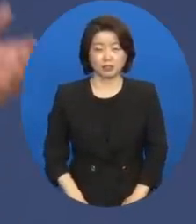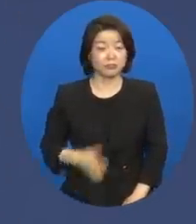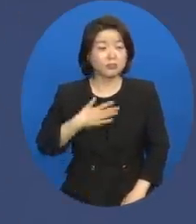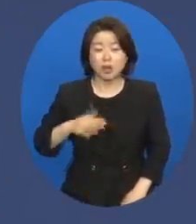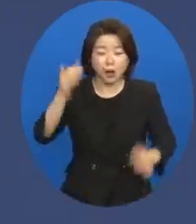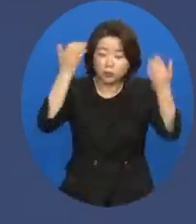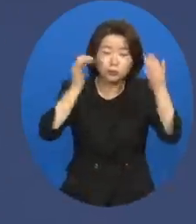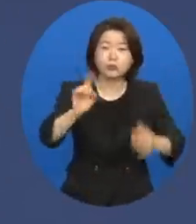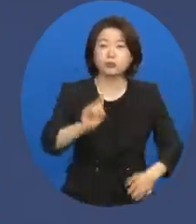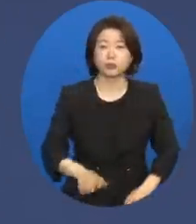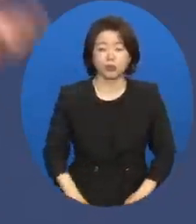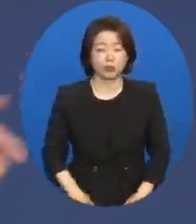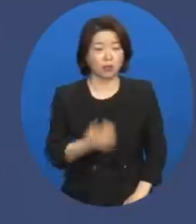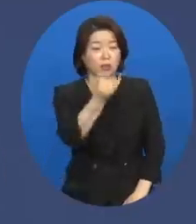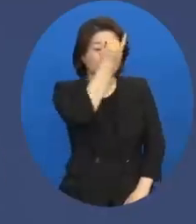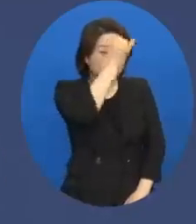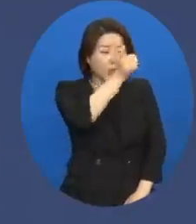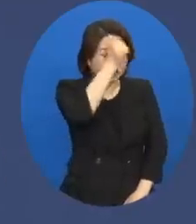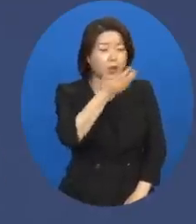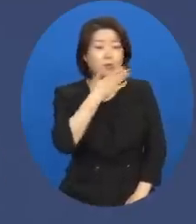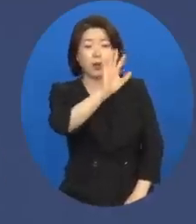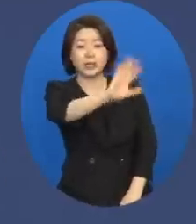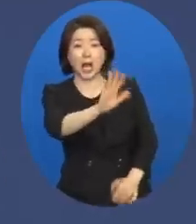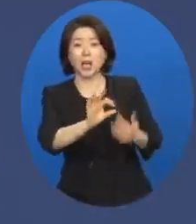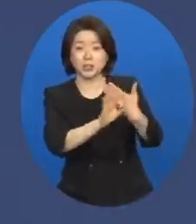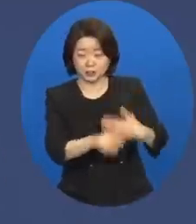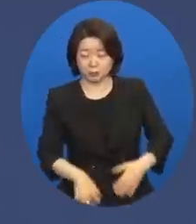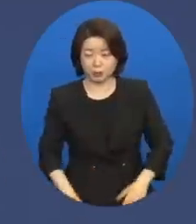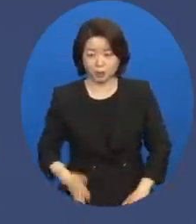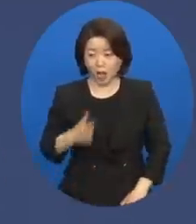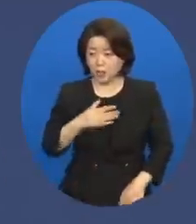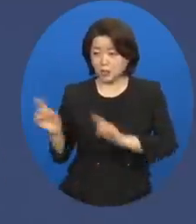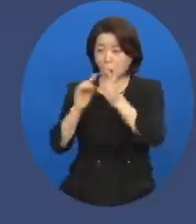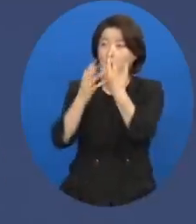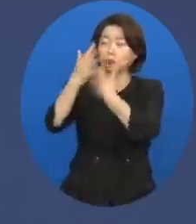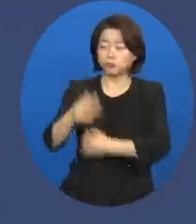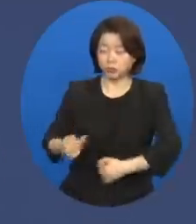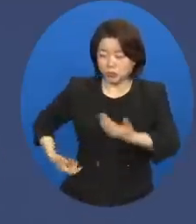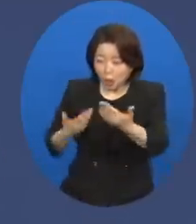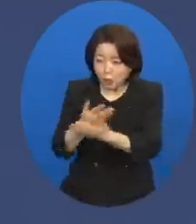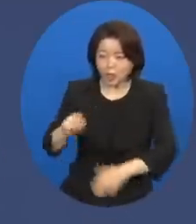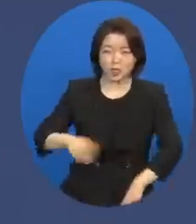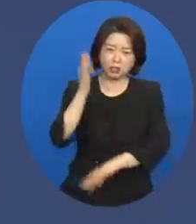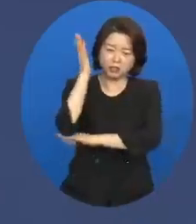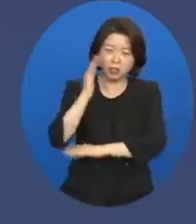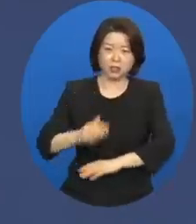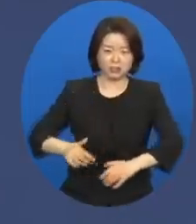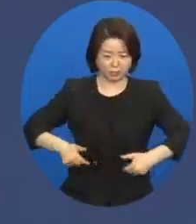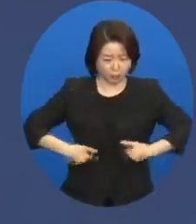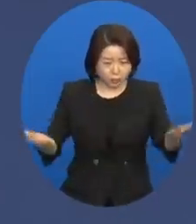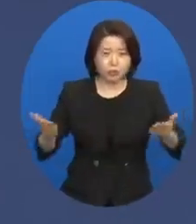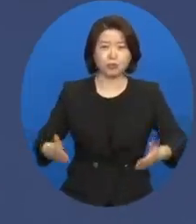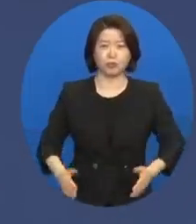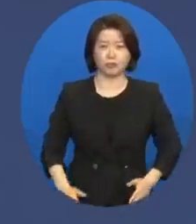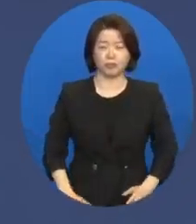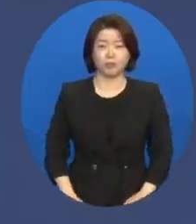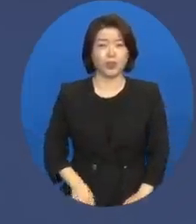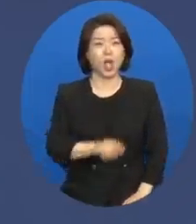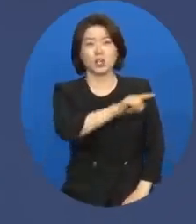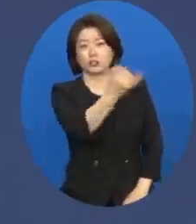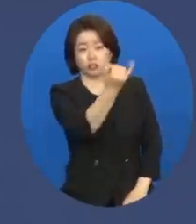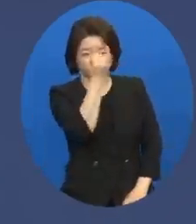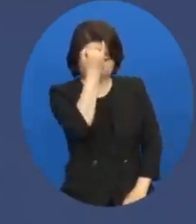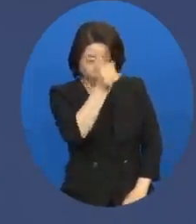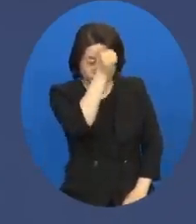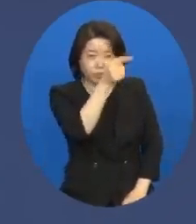아니 그 형님하고 그 누님만 안 잡수셨으면 이런 부흥회니 회개니 이런 얘기 할 이유가 없는데 그분들